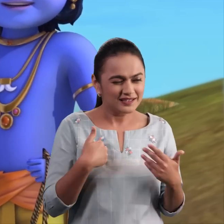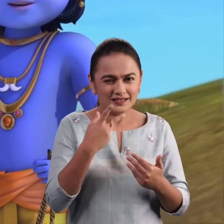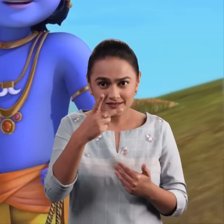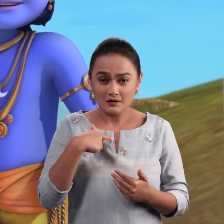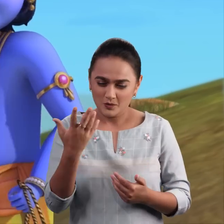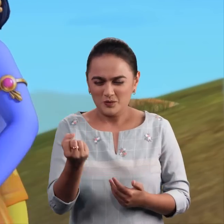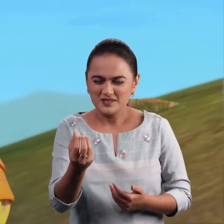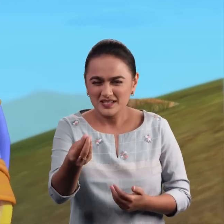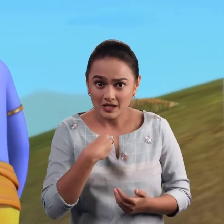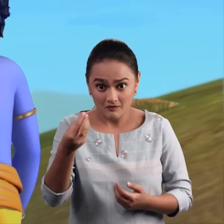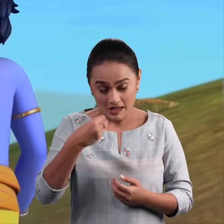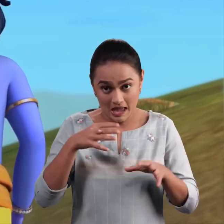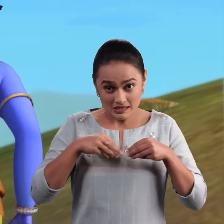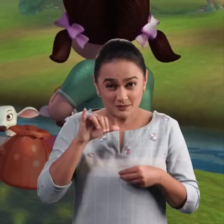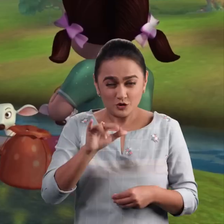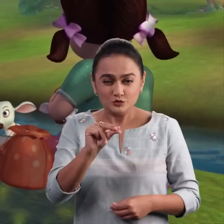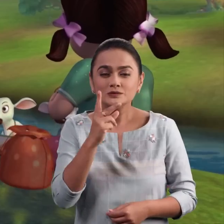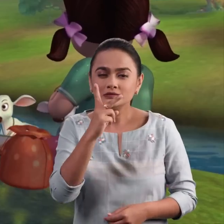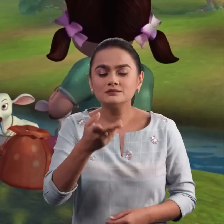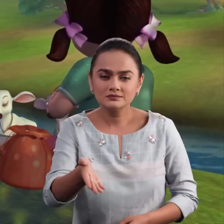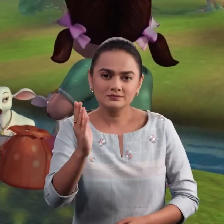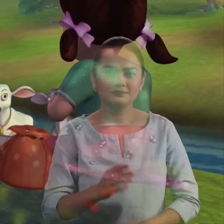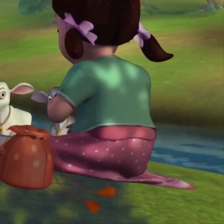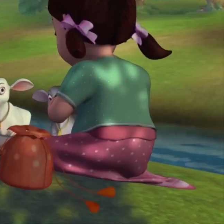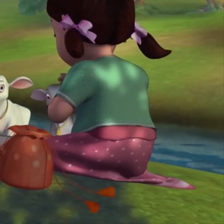क्या ये हमारे साथ अपने आभूषण बांटने को तैयार है।